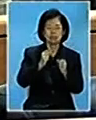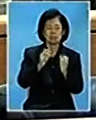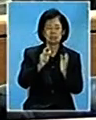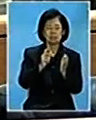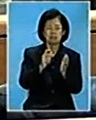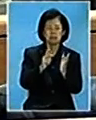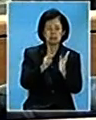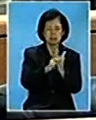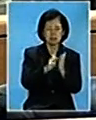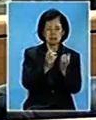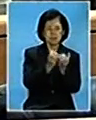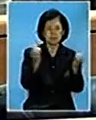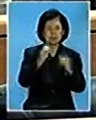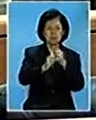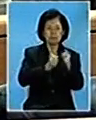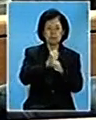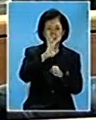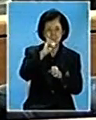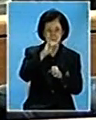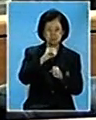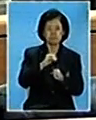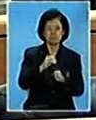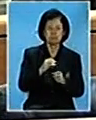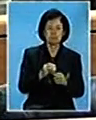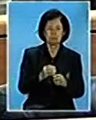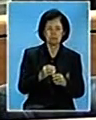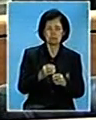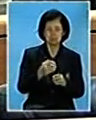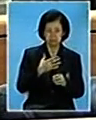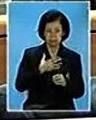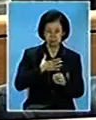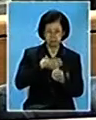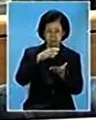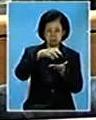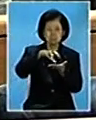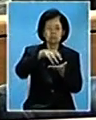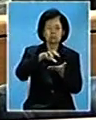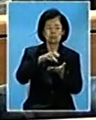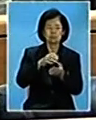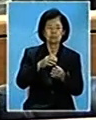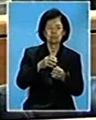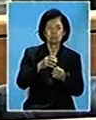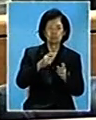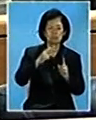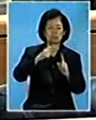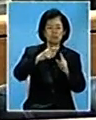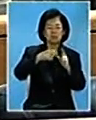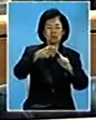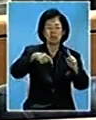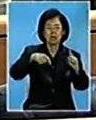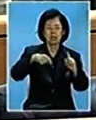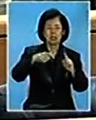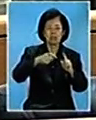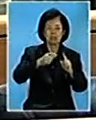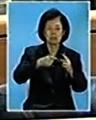2540นะครับมีบัญญัติให้มีศาลรัฐธรรมนูญแล้วก็ผมอยากจะเรียนอย่างนี้ครับว่าที่มาของศาลรัฐธรรมนู